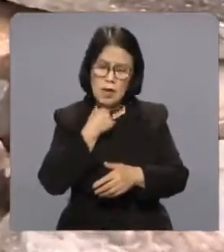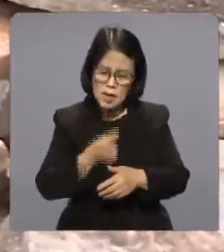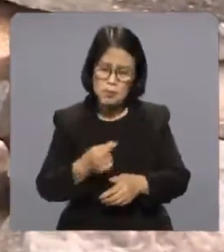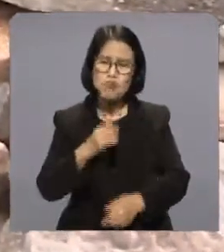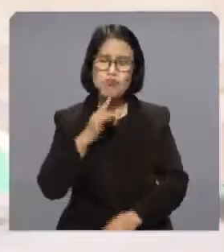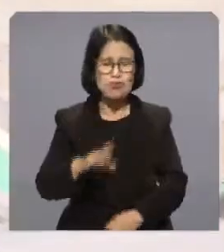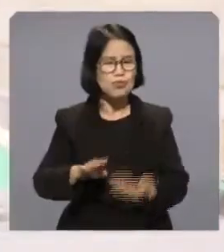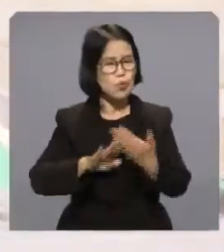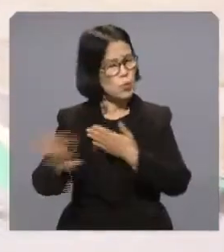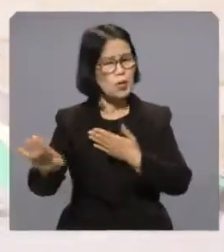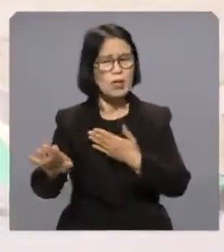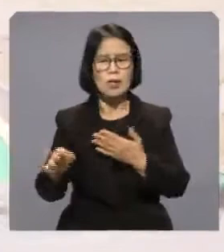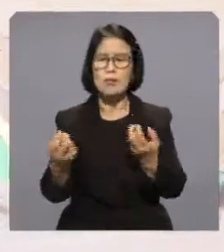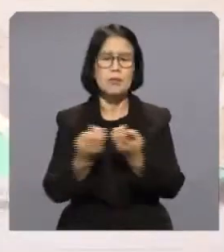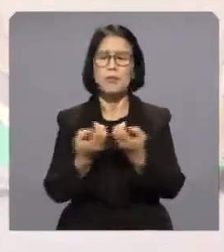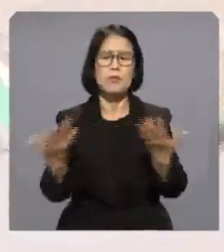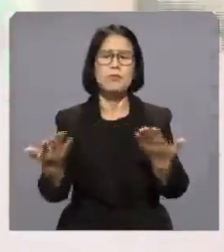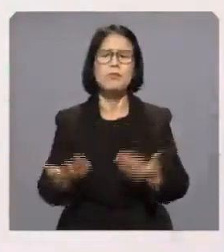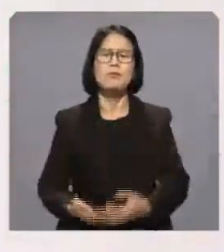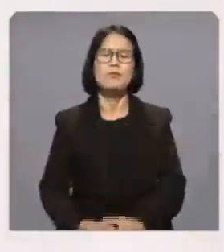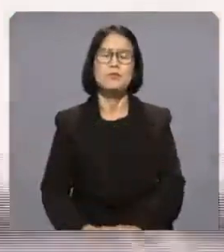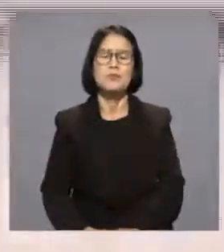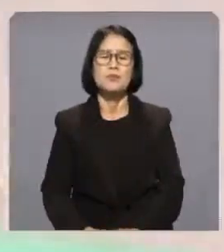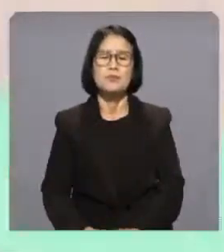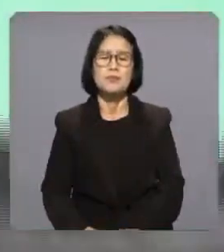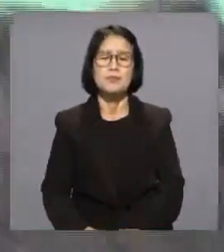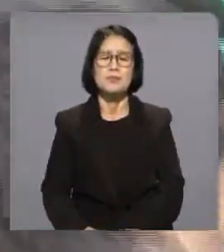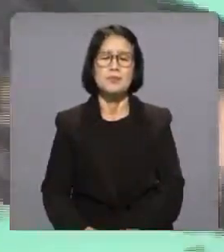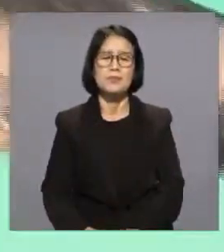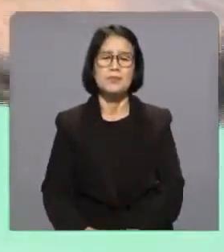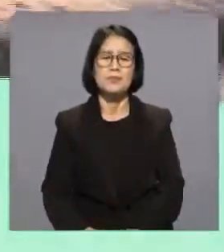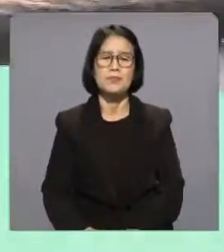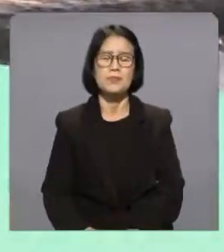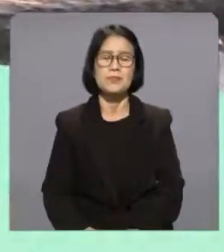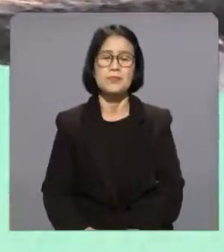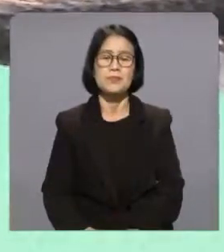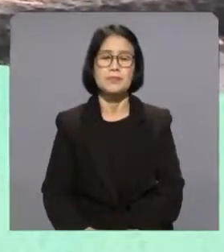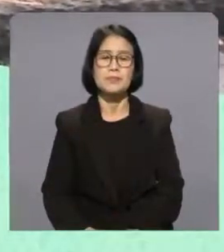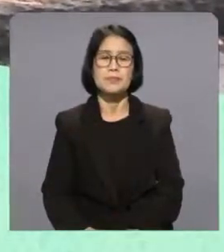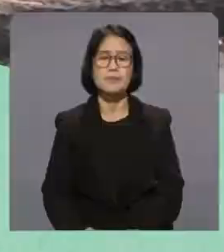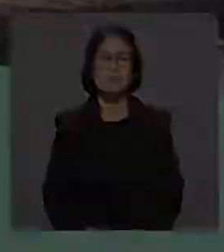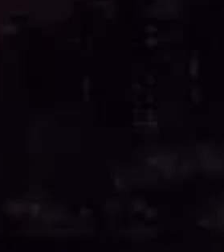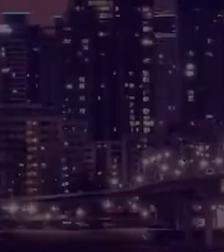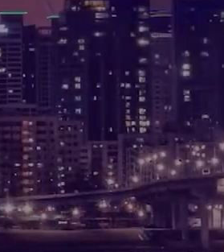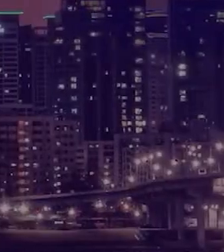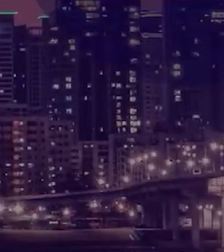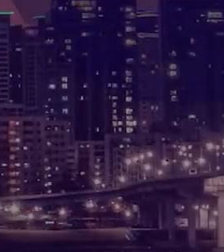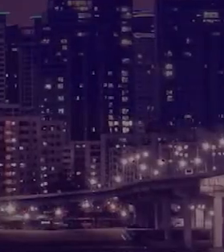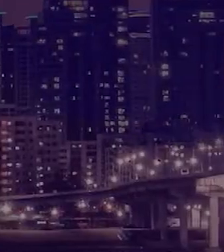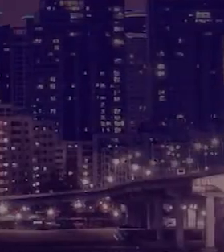외에는 뾰족한 대책이 없어 보입니다. OBS 뉴스 갈태웅입니다.